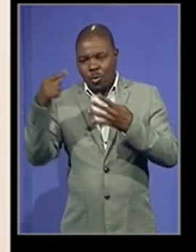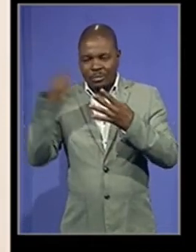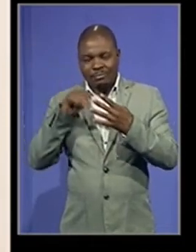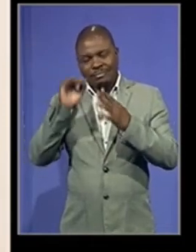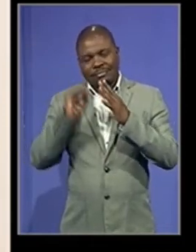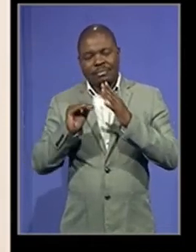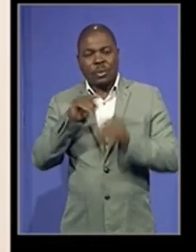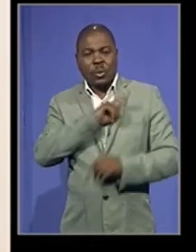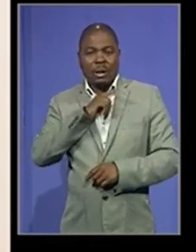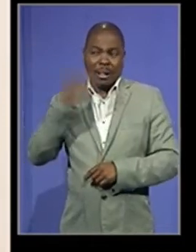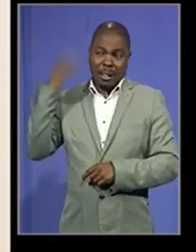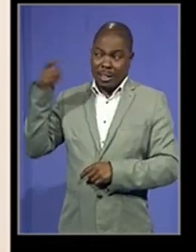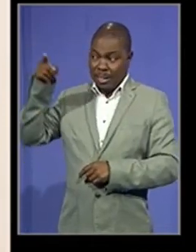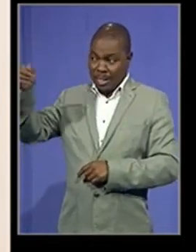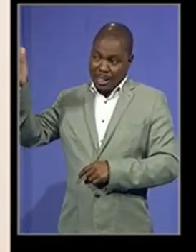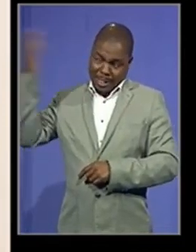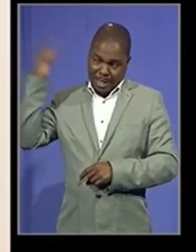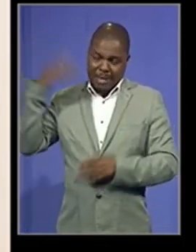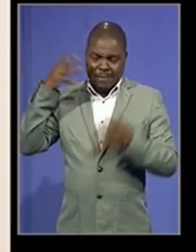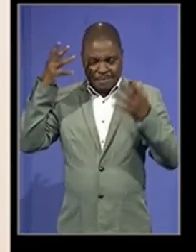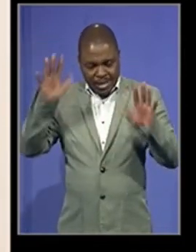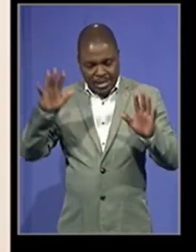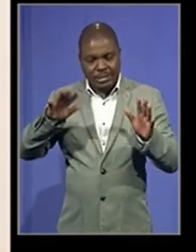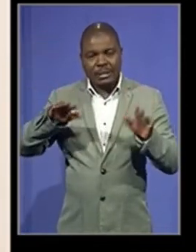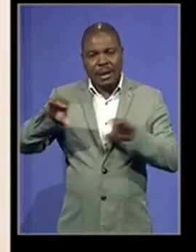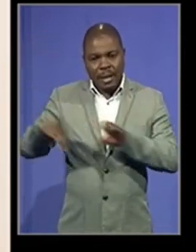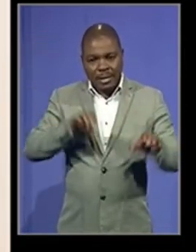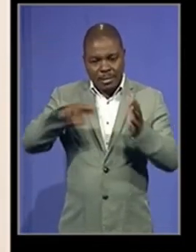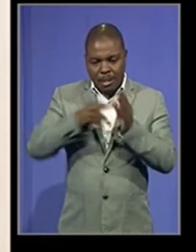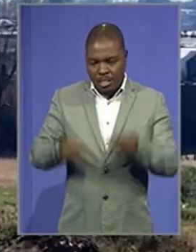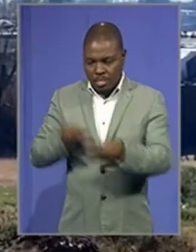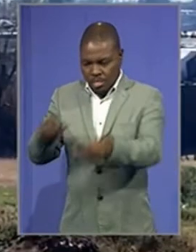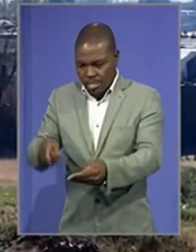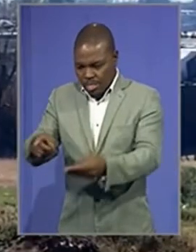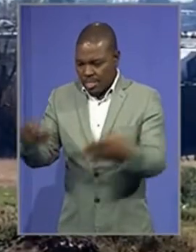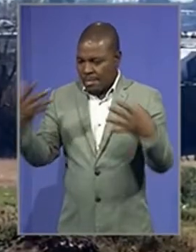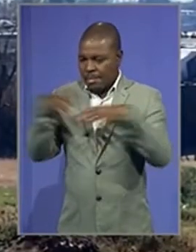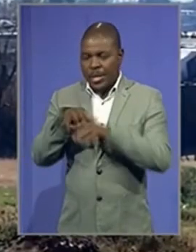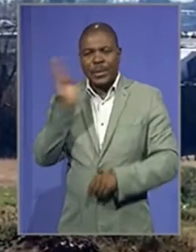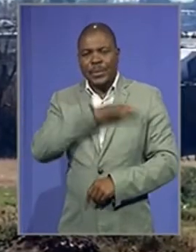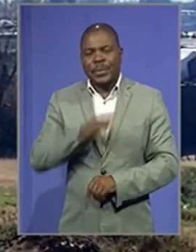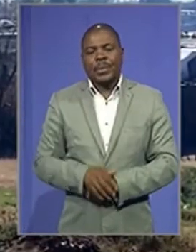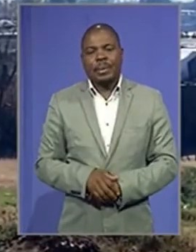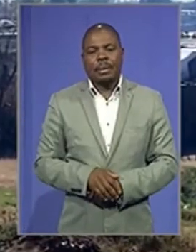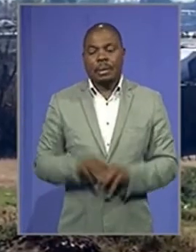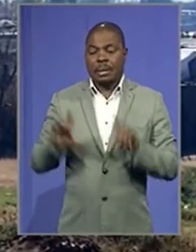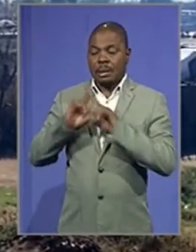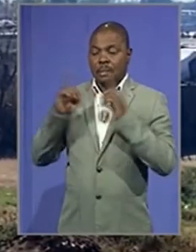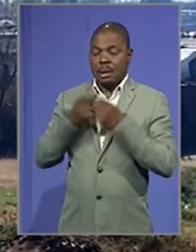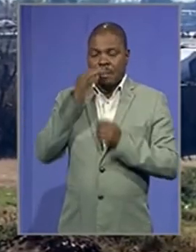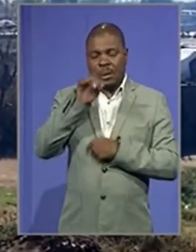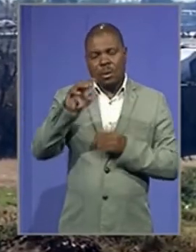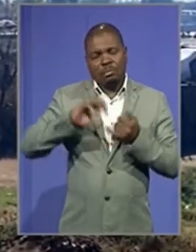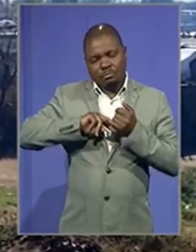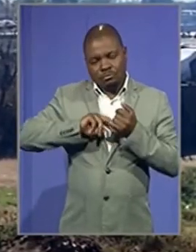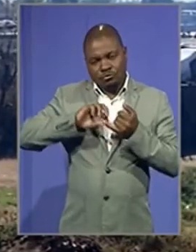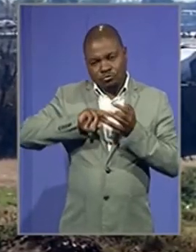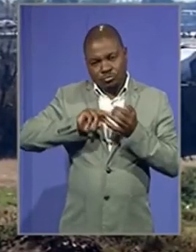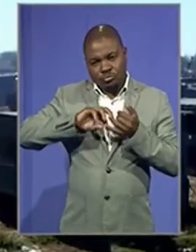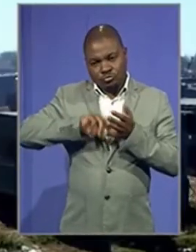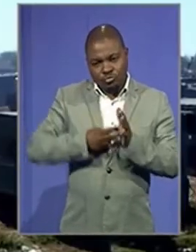Auditor General. Post-audit action plan was not fully implemented. Lefapha la re le tla gagamatsa manane ya go netefatsa